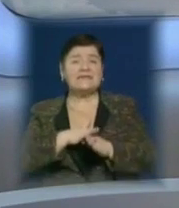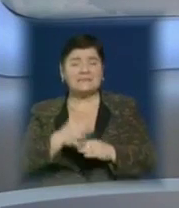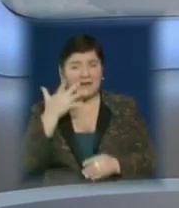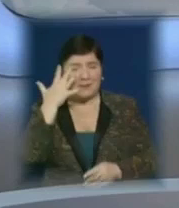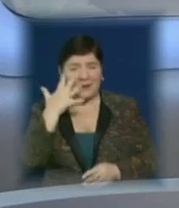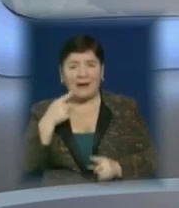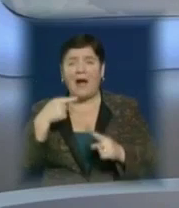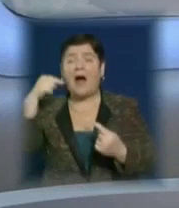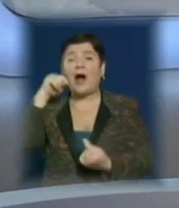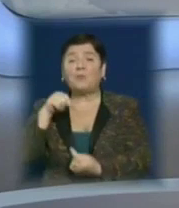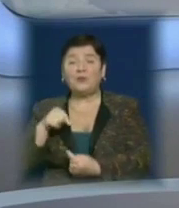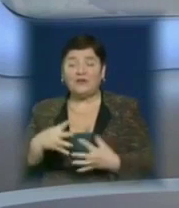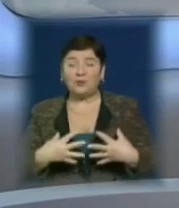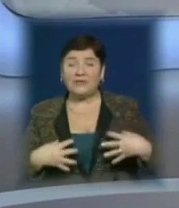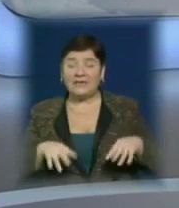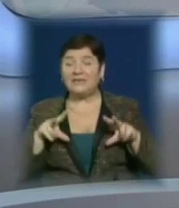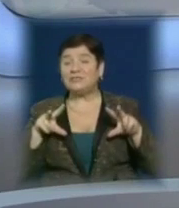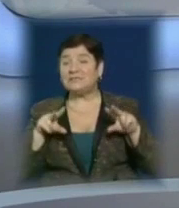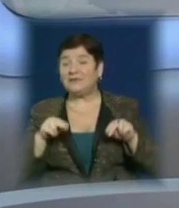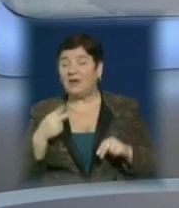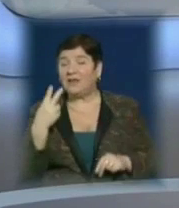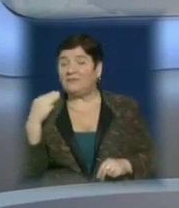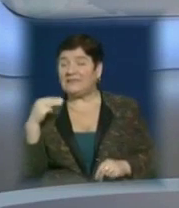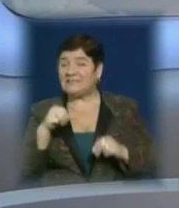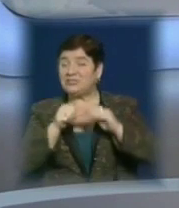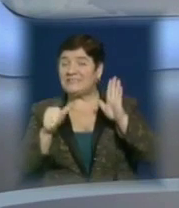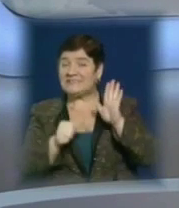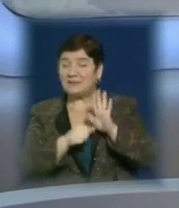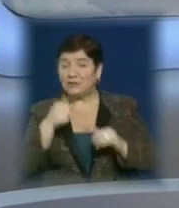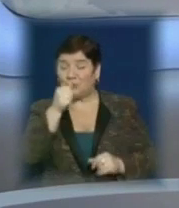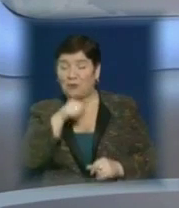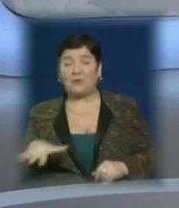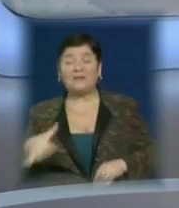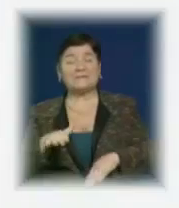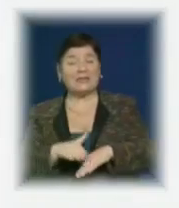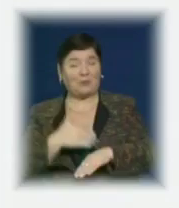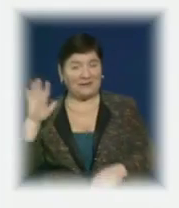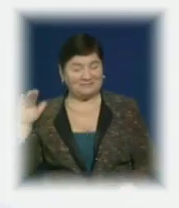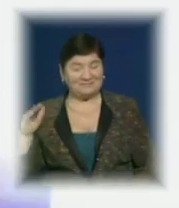мрій, гармонії в родинах та щасливого 2016 року. На все добре!